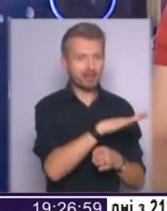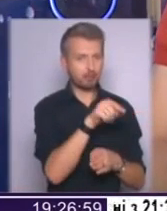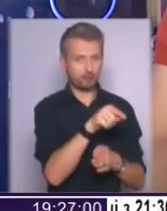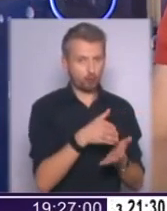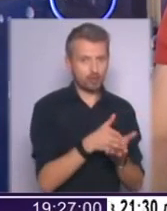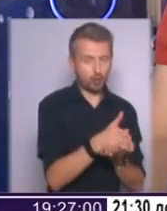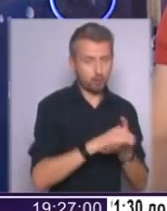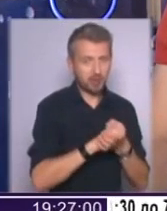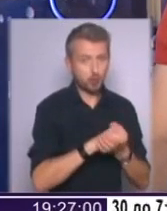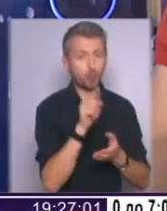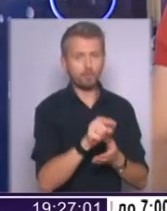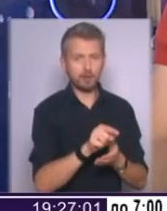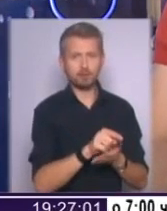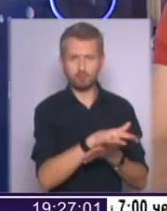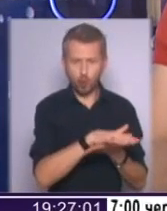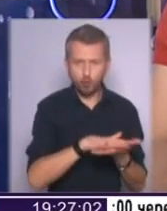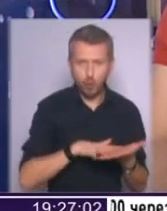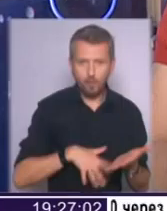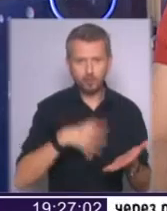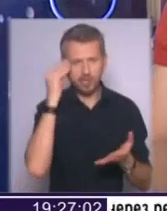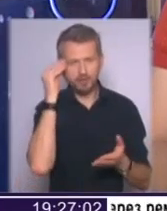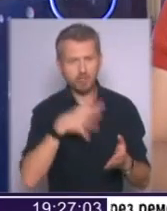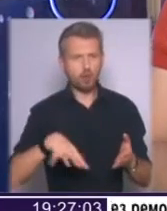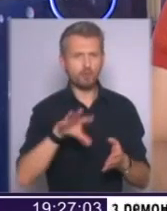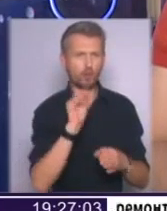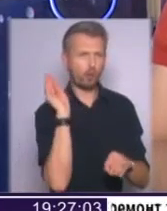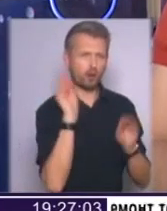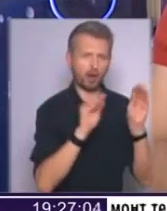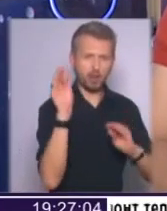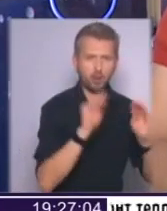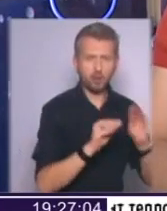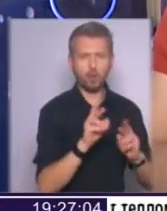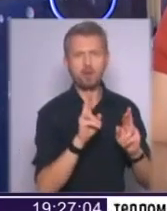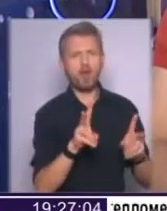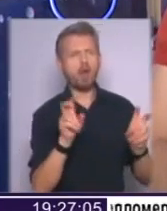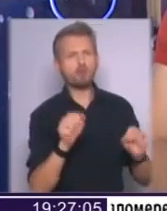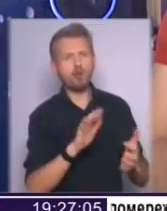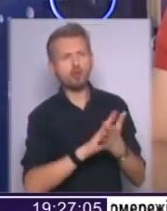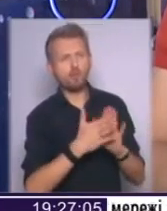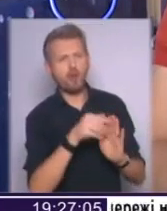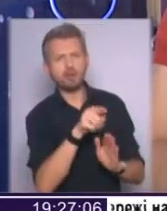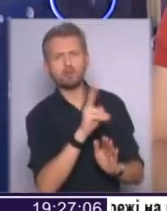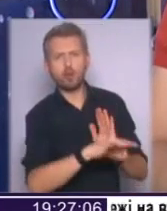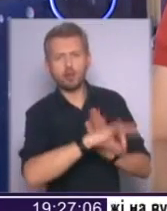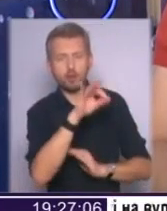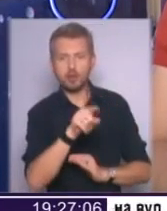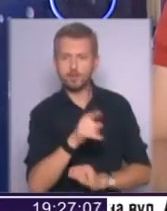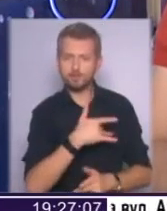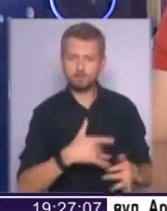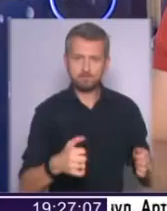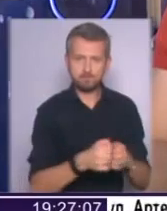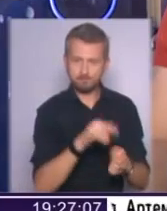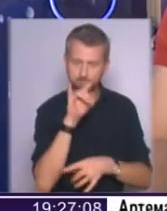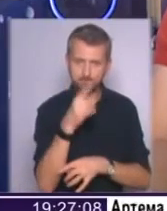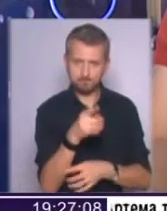він продовжує, хоч незважаючи на всю критику, на те, що як можна домовлятися з цими, хто на Сході, але він йде до того, що треба,